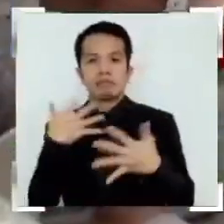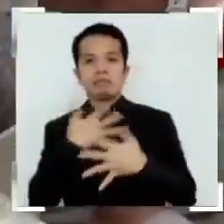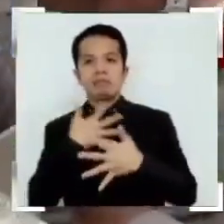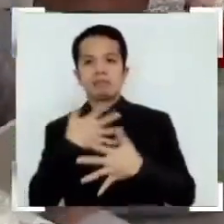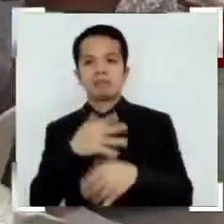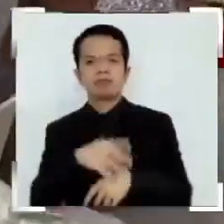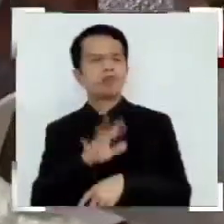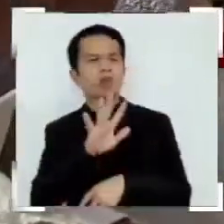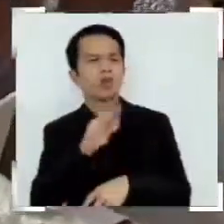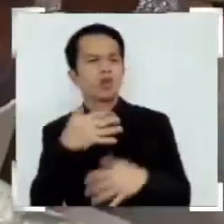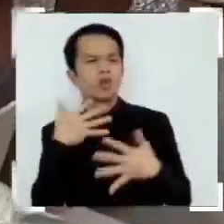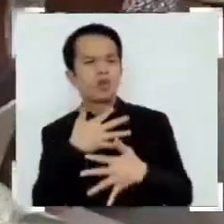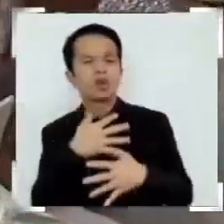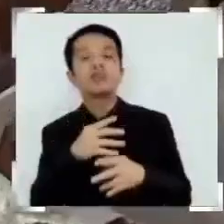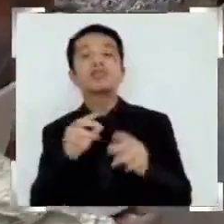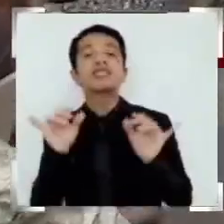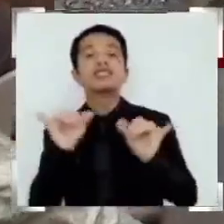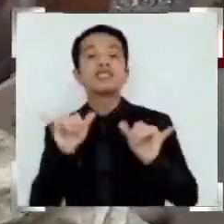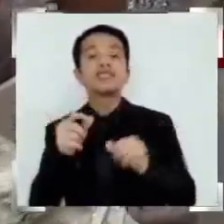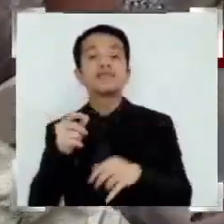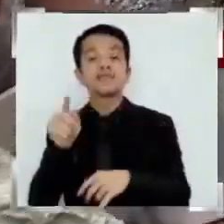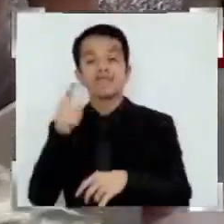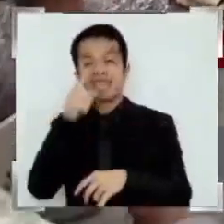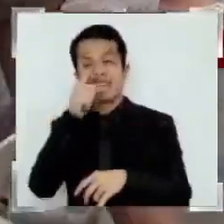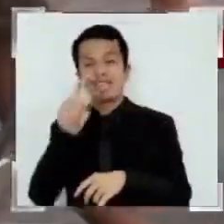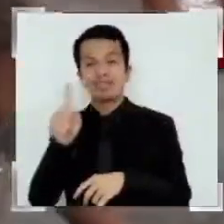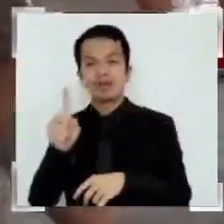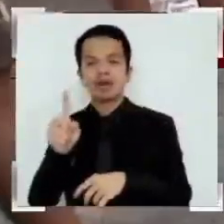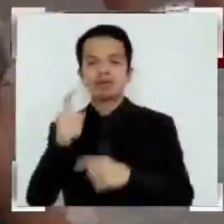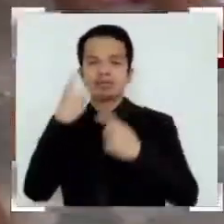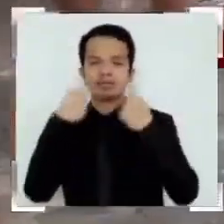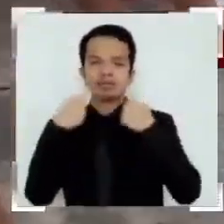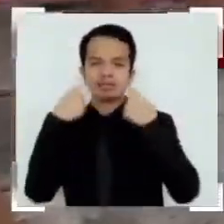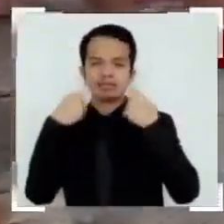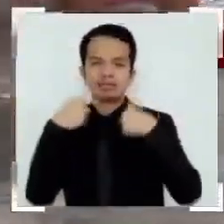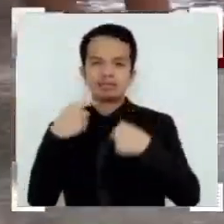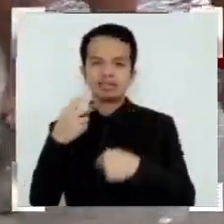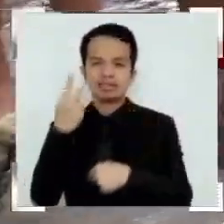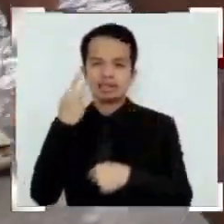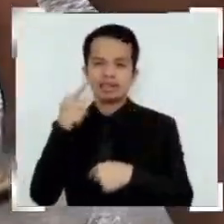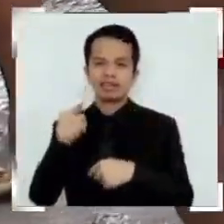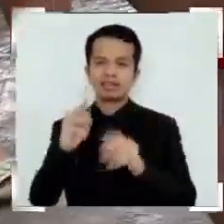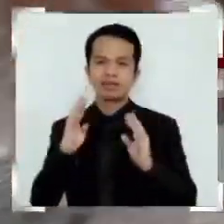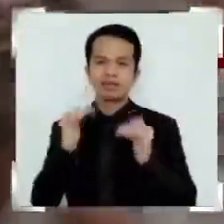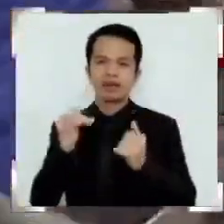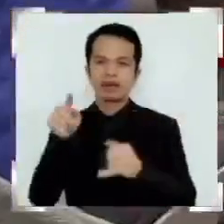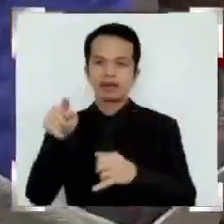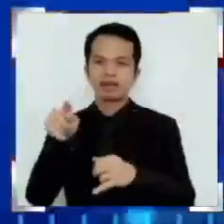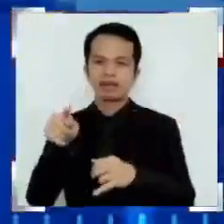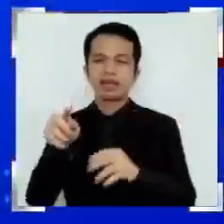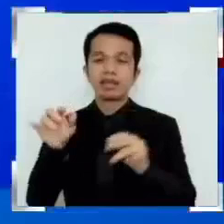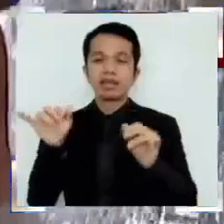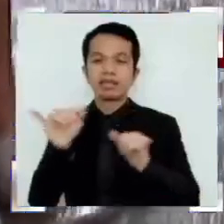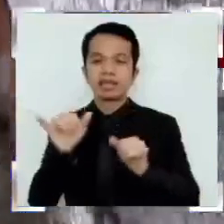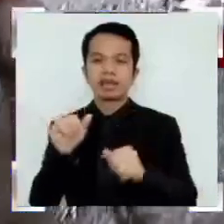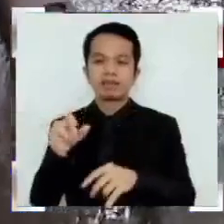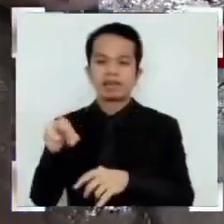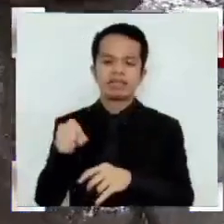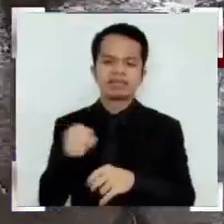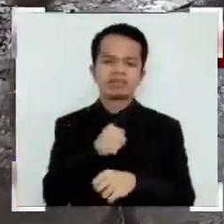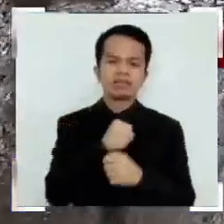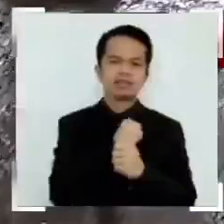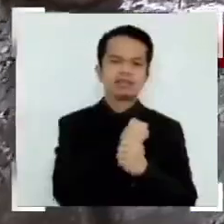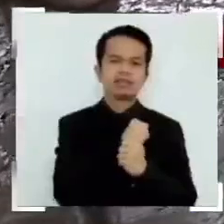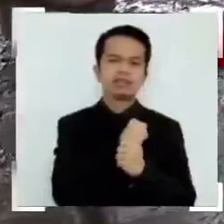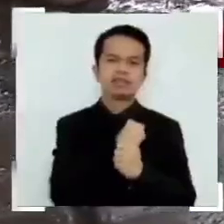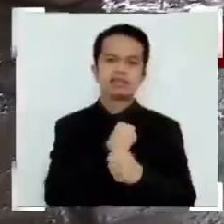Pero ang isang taong gulang na batang ito, nag-iiyak nang makita ang mga taga-barangay at hindi isinuko ang lato-lato. Bigay mo na!